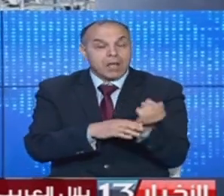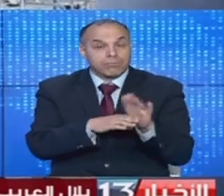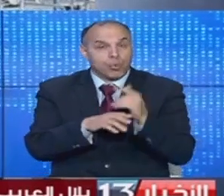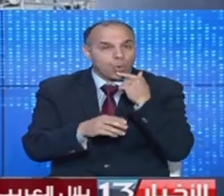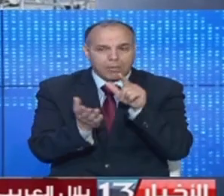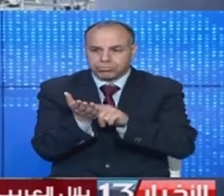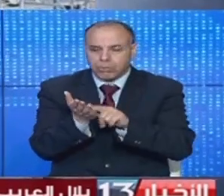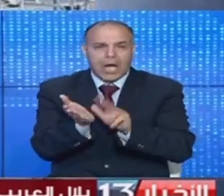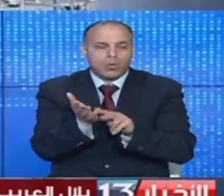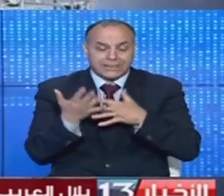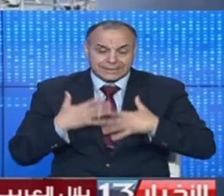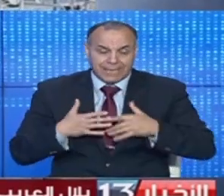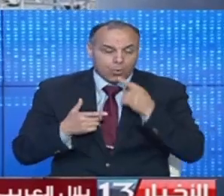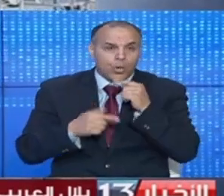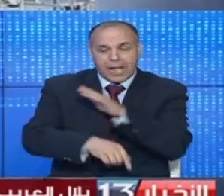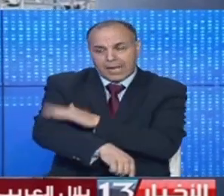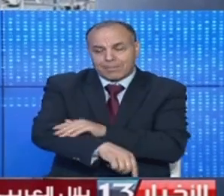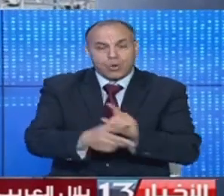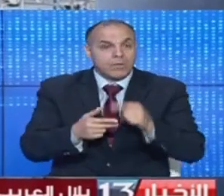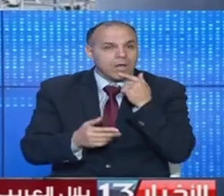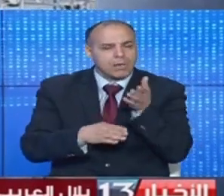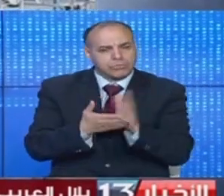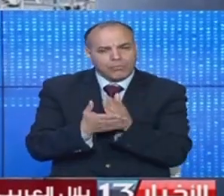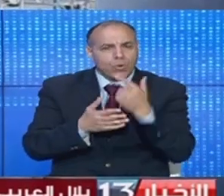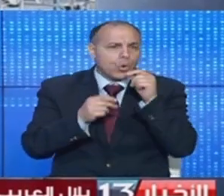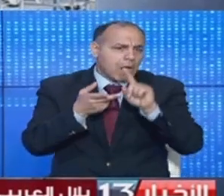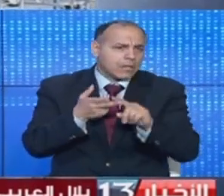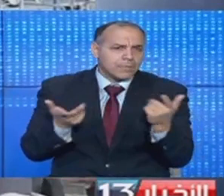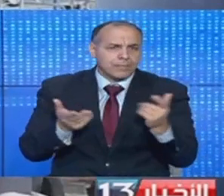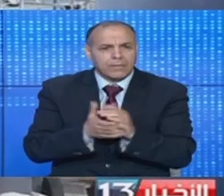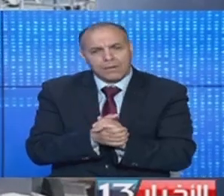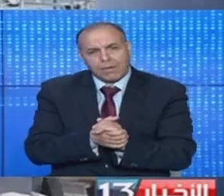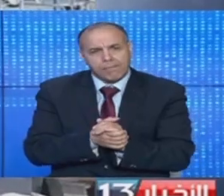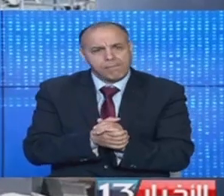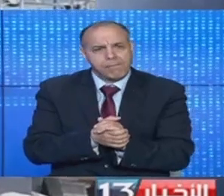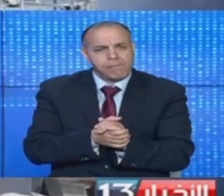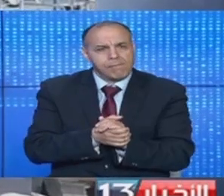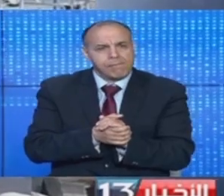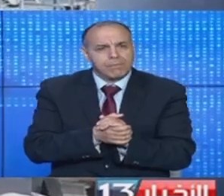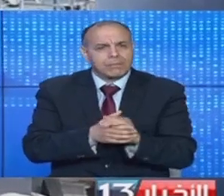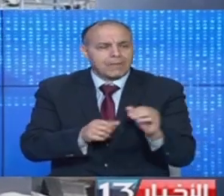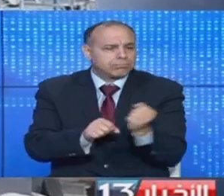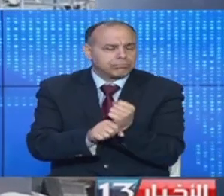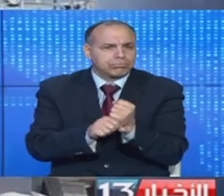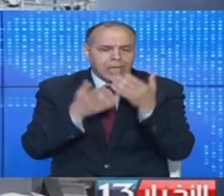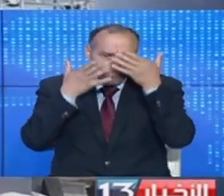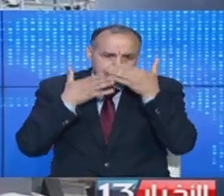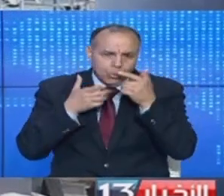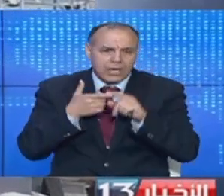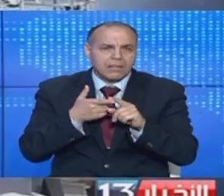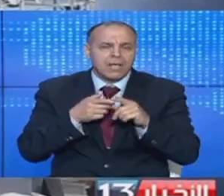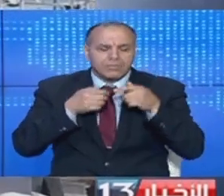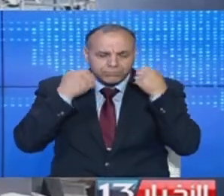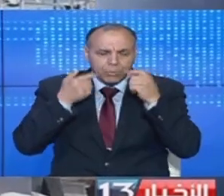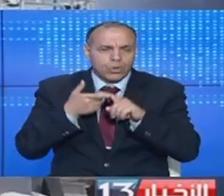على تطبيق شروط الصحة للعملة، توفير سائل معناتها لونتيجيل البكتيريان لي